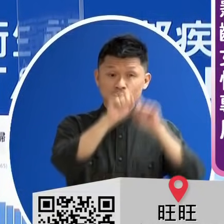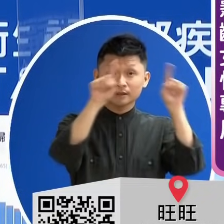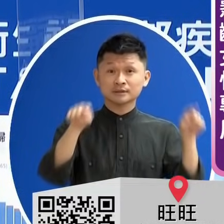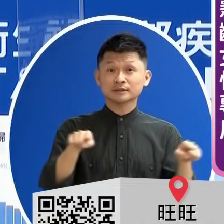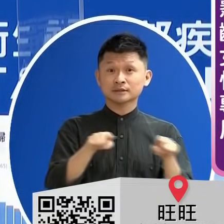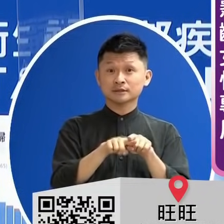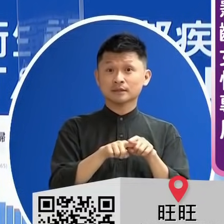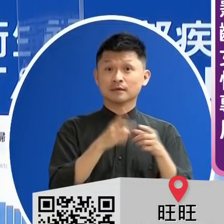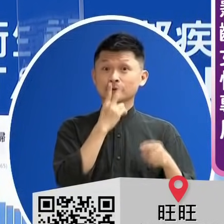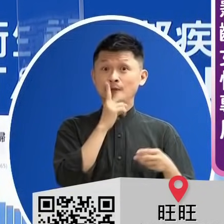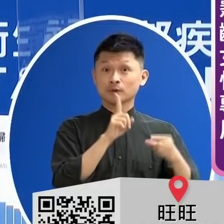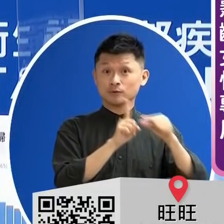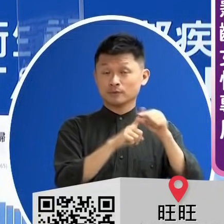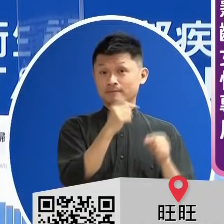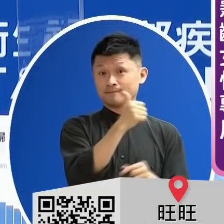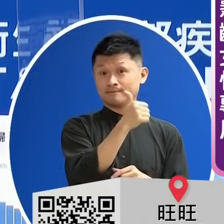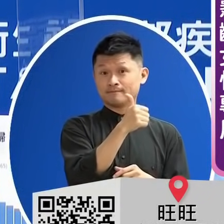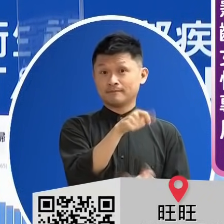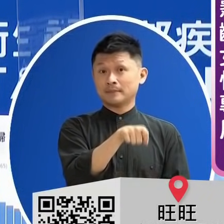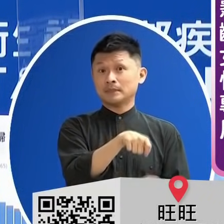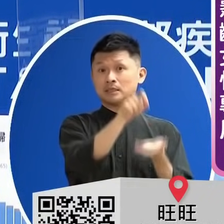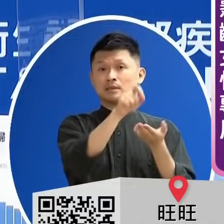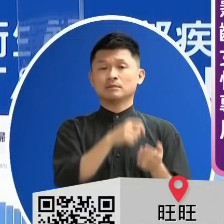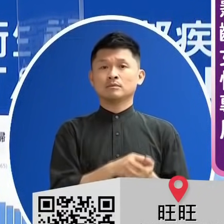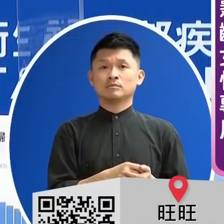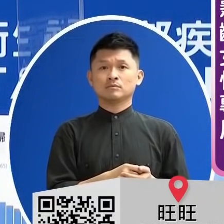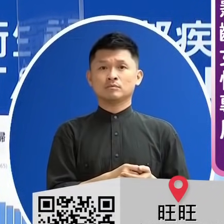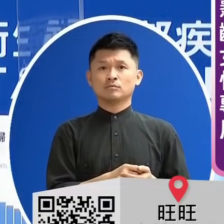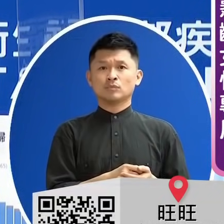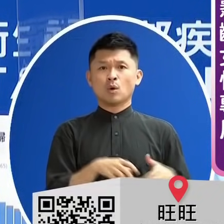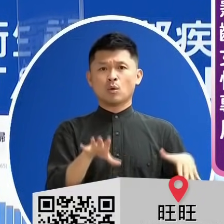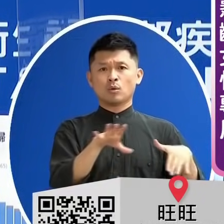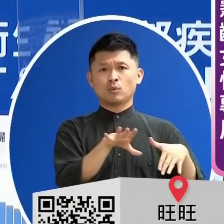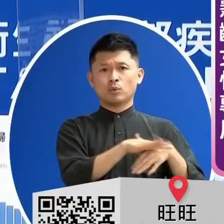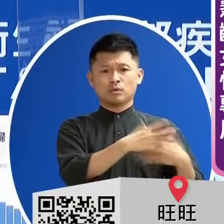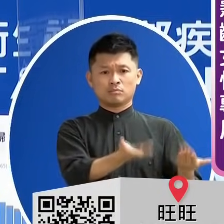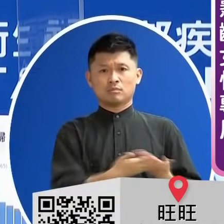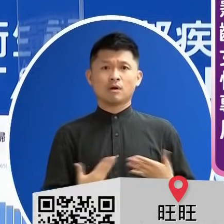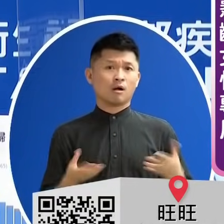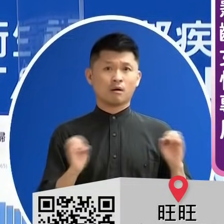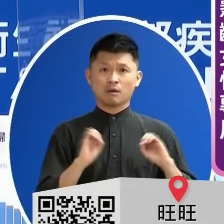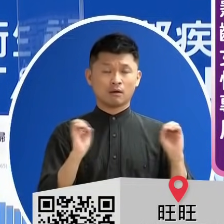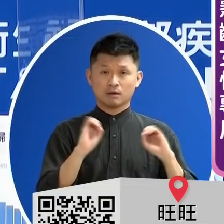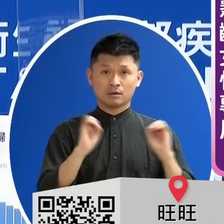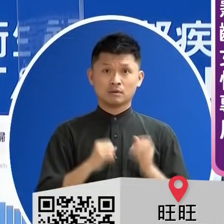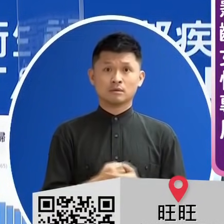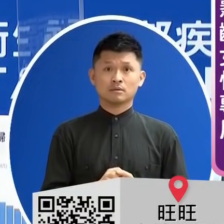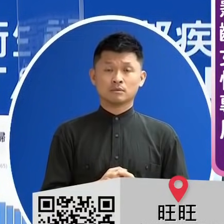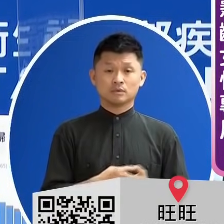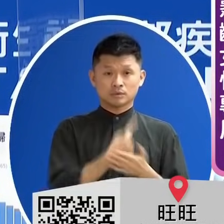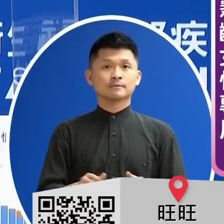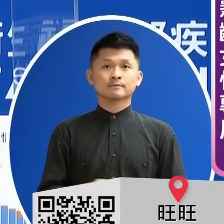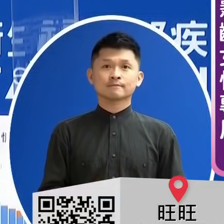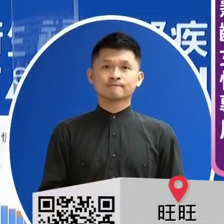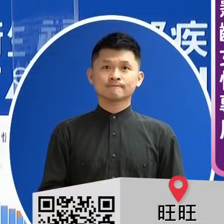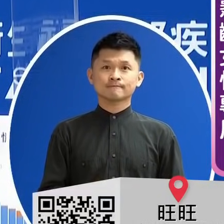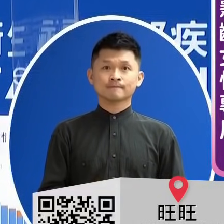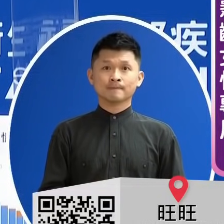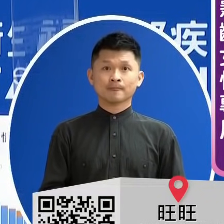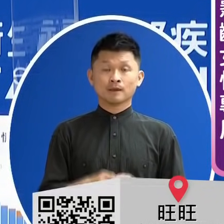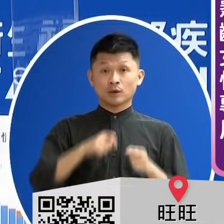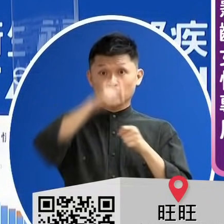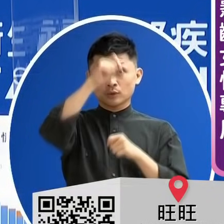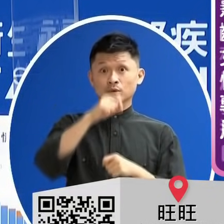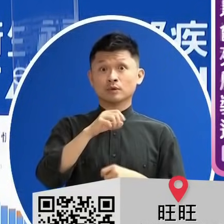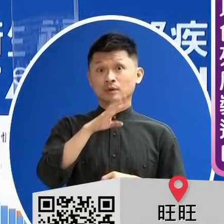中先生提到，他就完全没有相关的文件，只有当一个影本，永林基金会